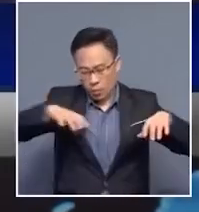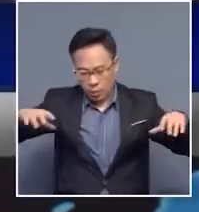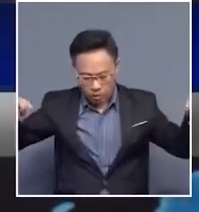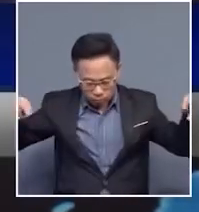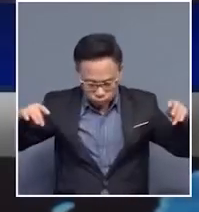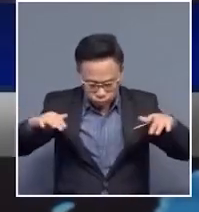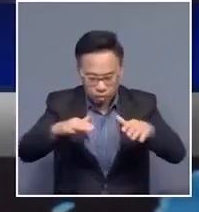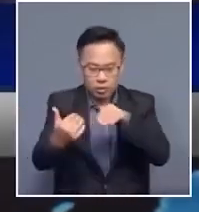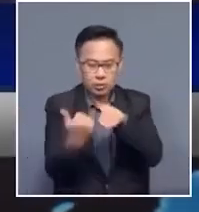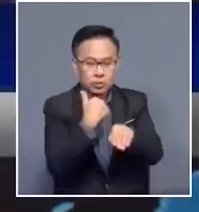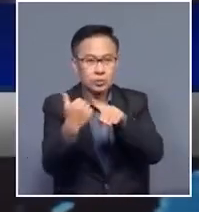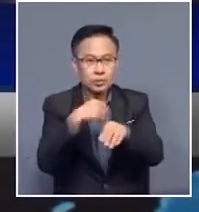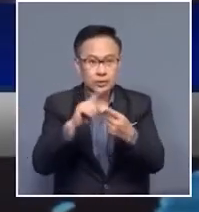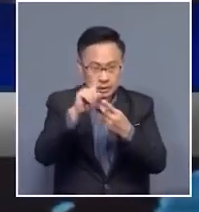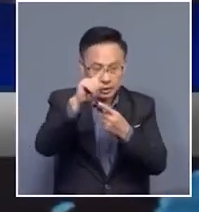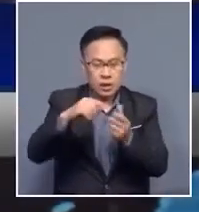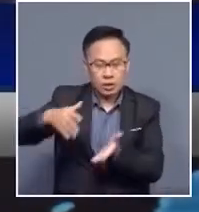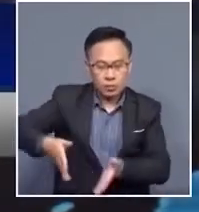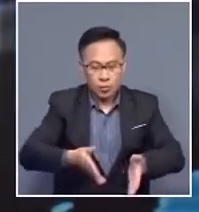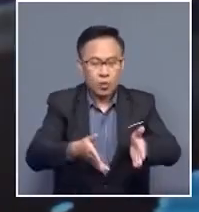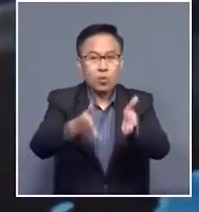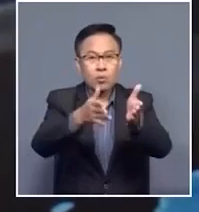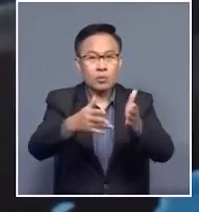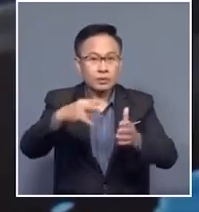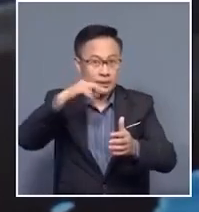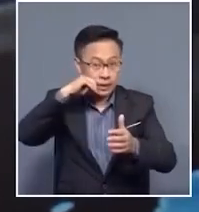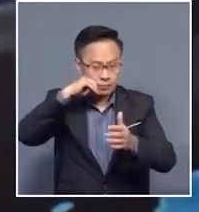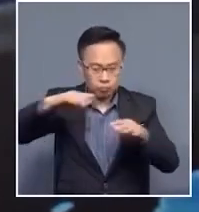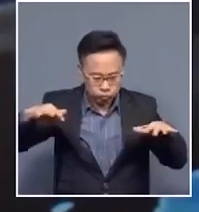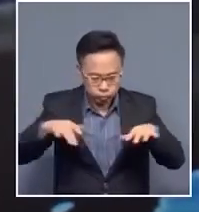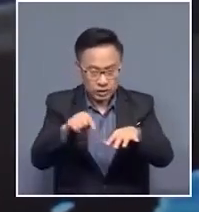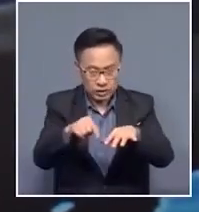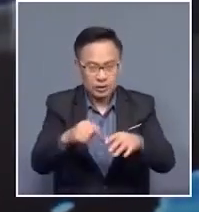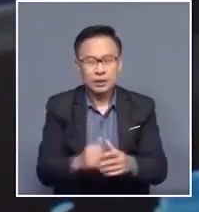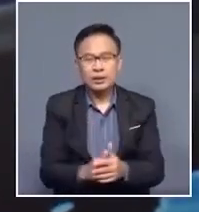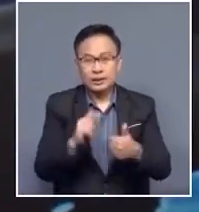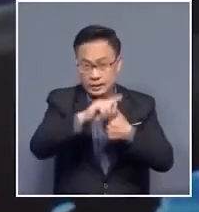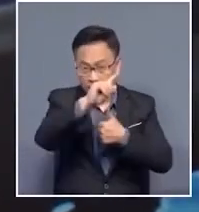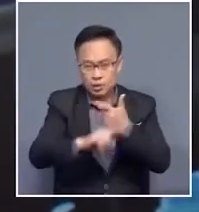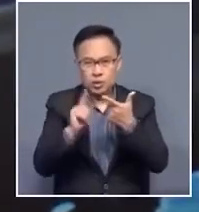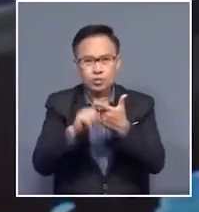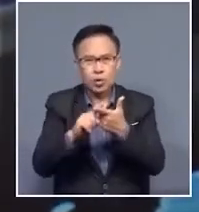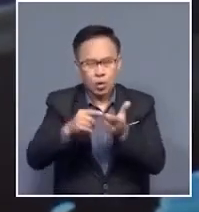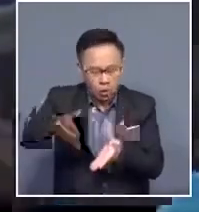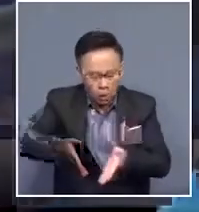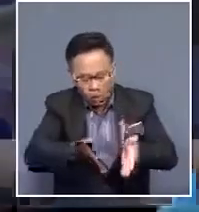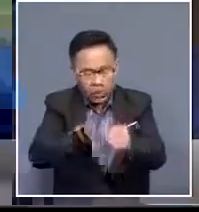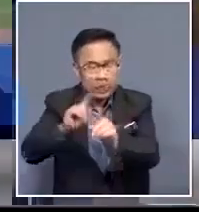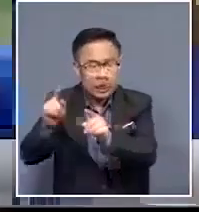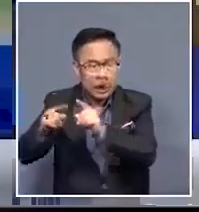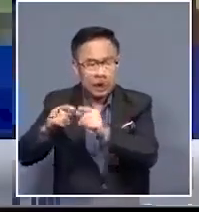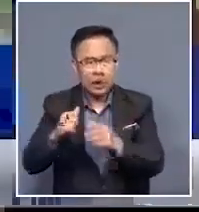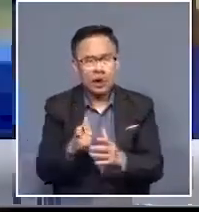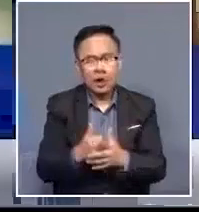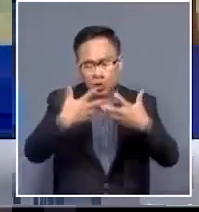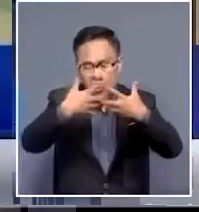กับคลองระบายน้ำต่างๆนะครับส่วนที่2ก็คือคลองระบายน้ำคูต่างๆซึ่งส่วนใหญ่เนี่ยระบายเสร็จแล้วก็จะใช้การสู